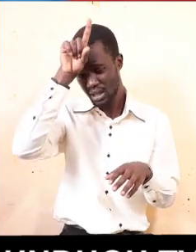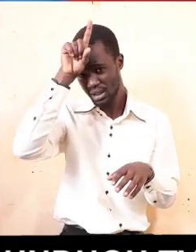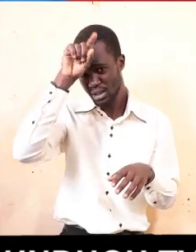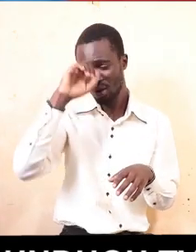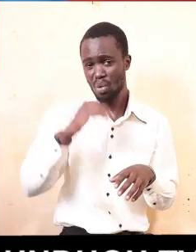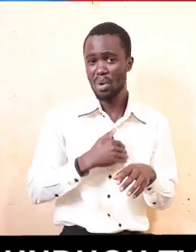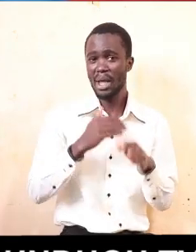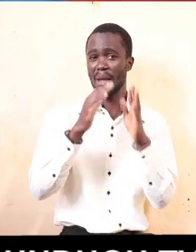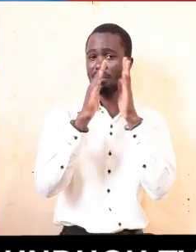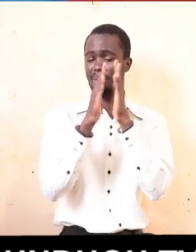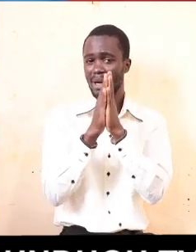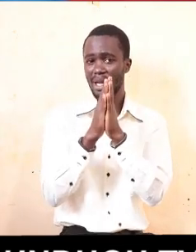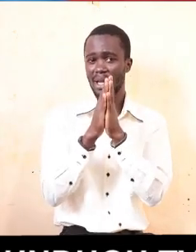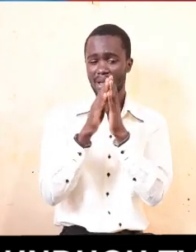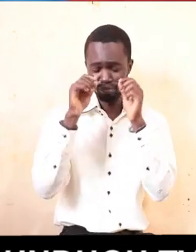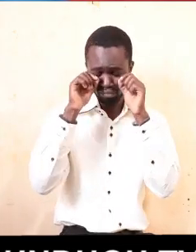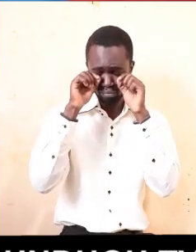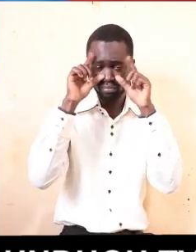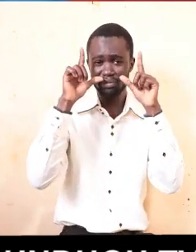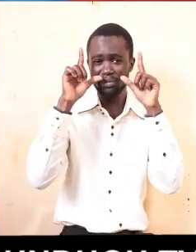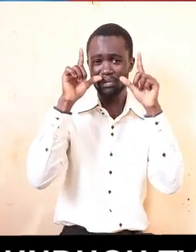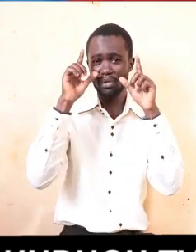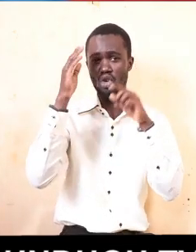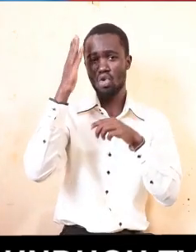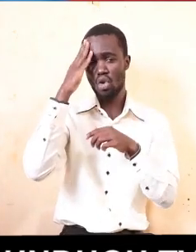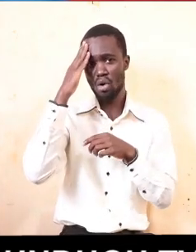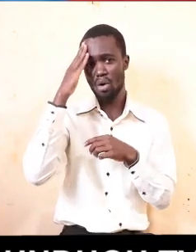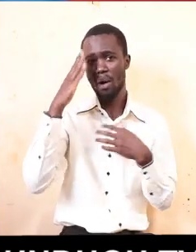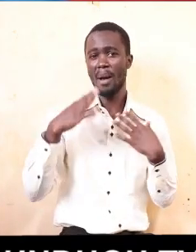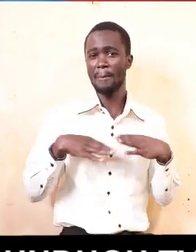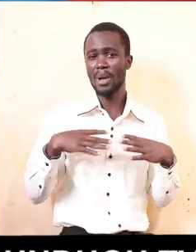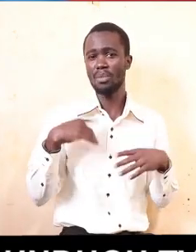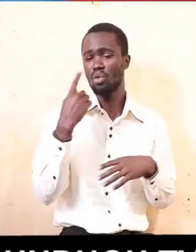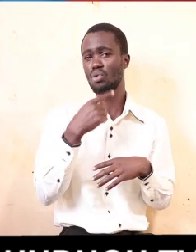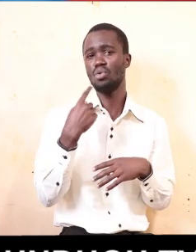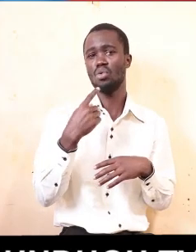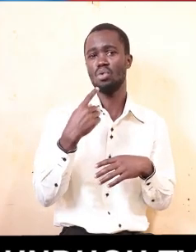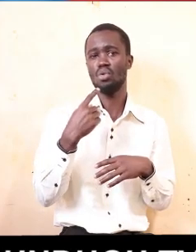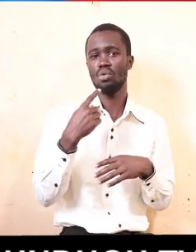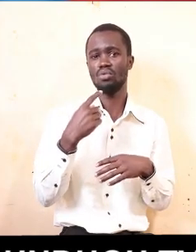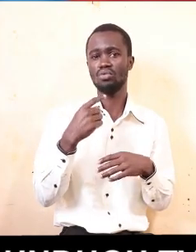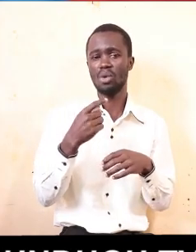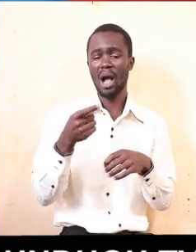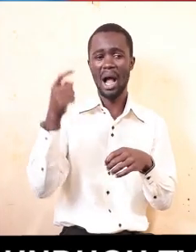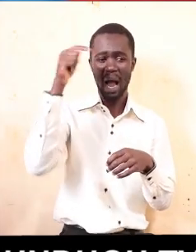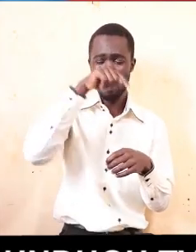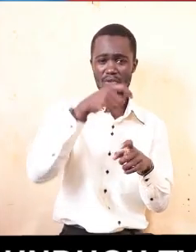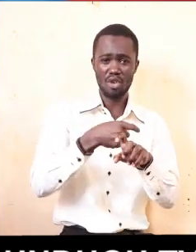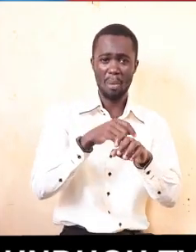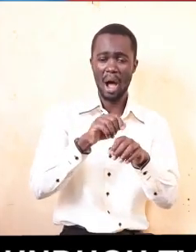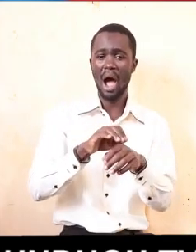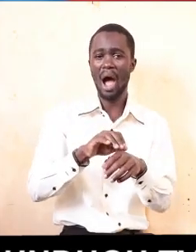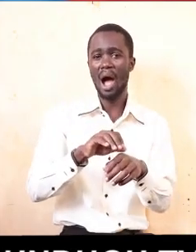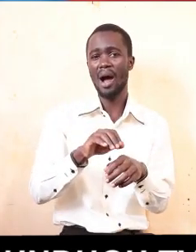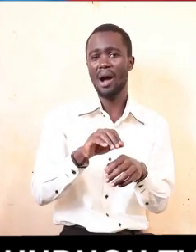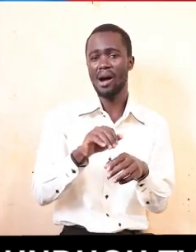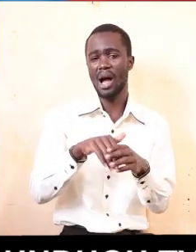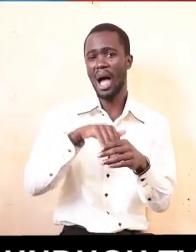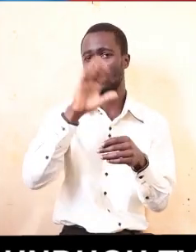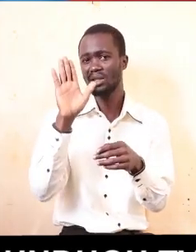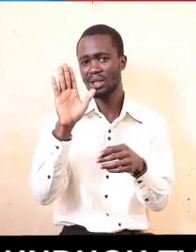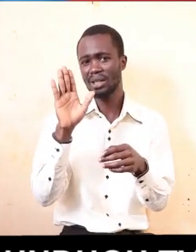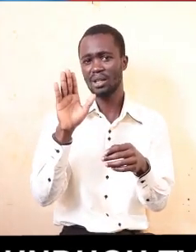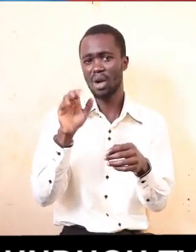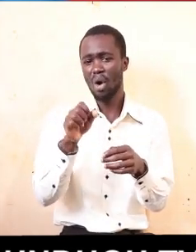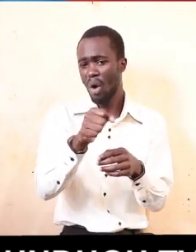Tunaomba mfungue macho, mjue ya kwamba wale watu wanaotoka nje wakija labs,